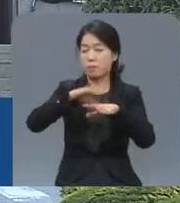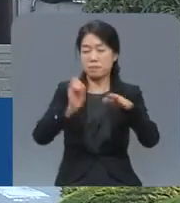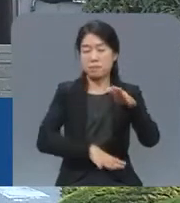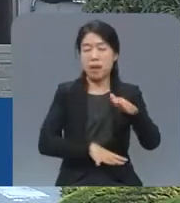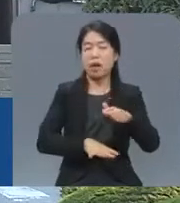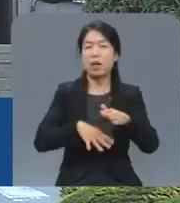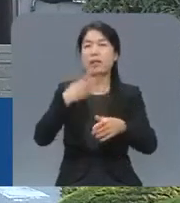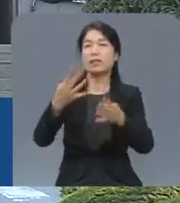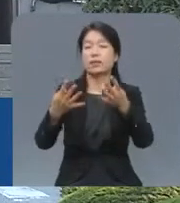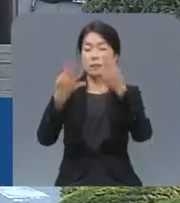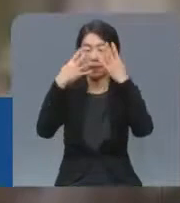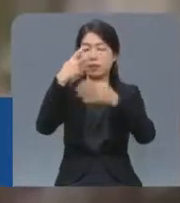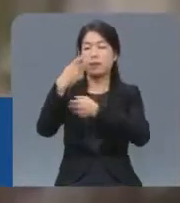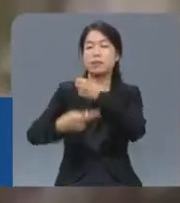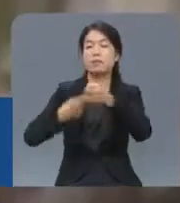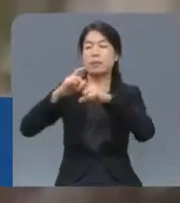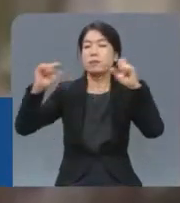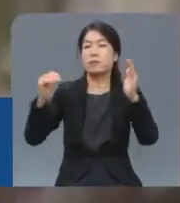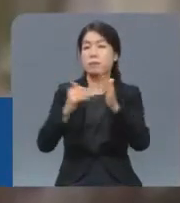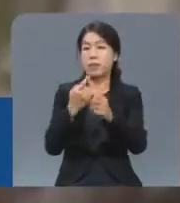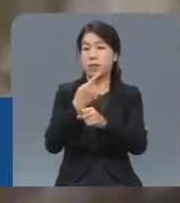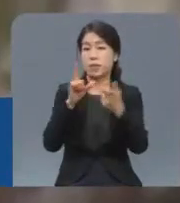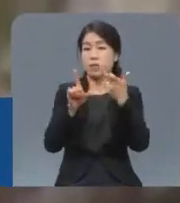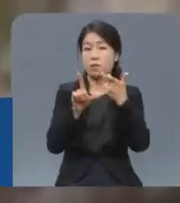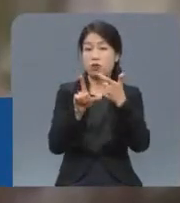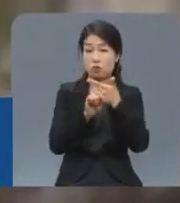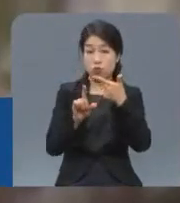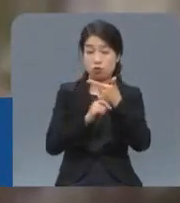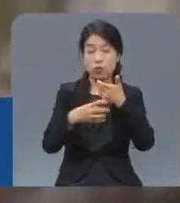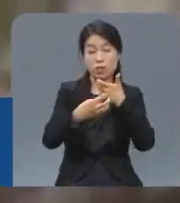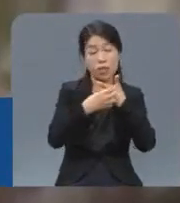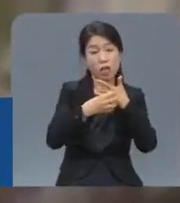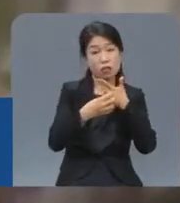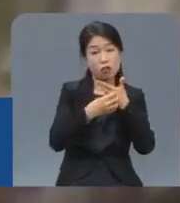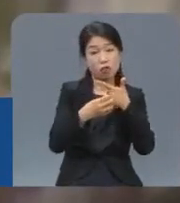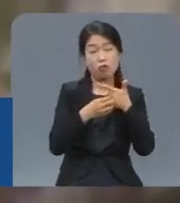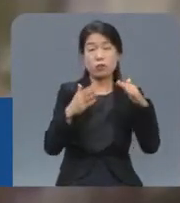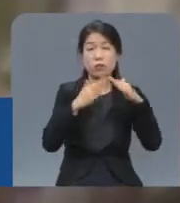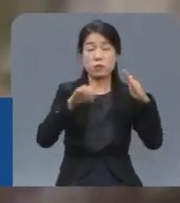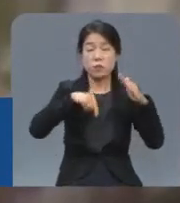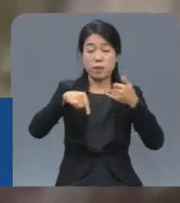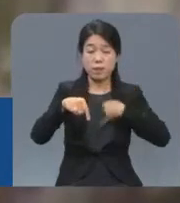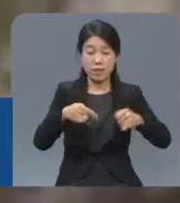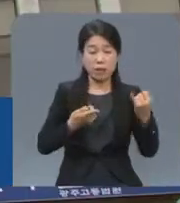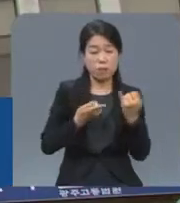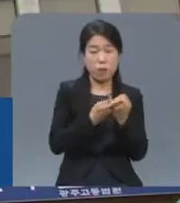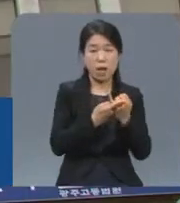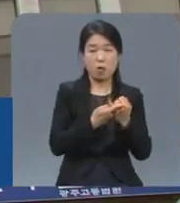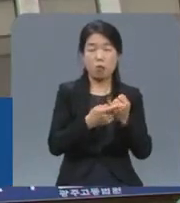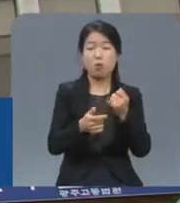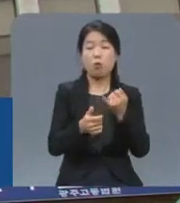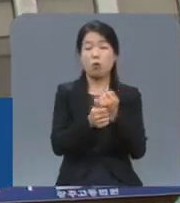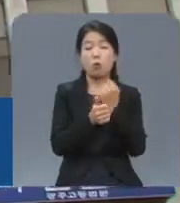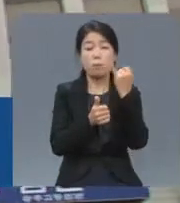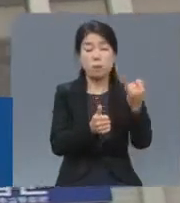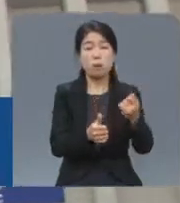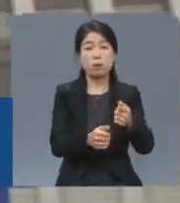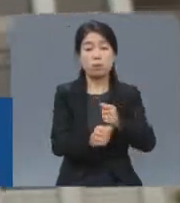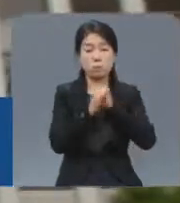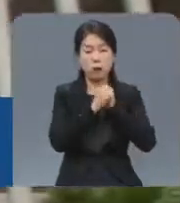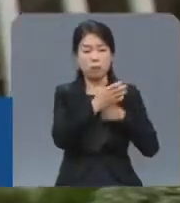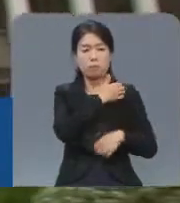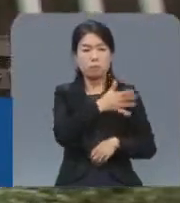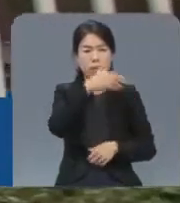선고 있습니다 a 씨는 지난해 6월 나주의 집에서 딸을 숨지게 하고 아니가 극단적인 선택을 하는 것을 방조한 혐의로